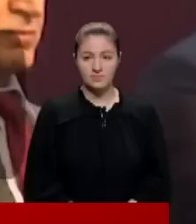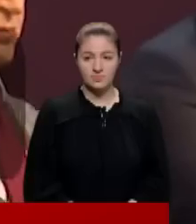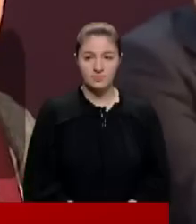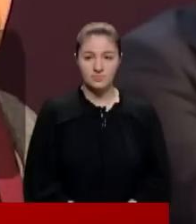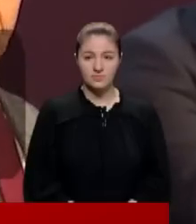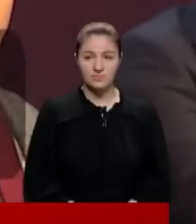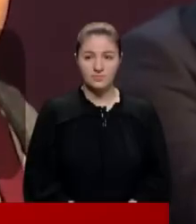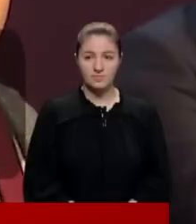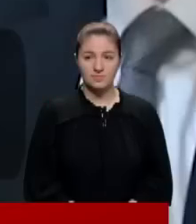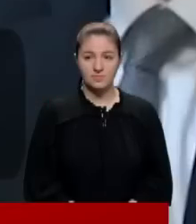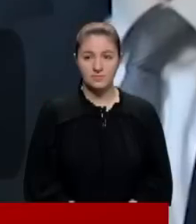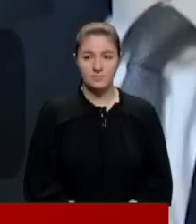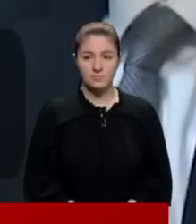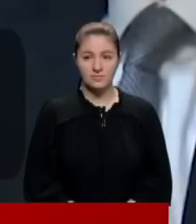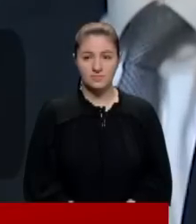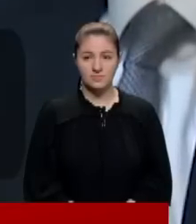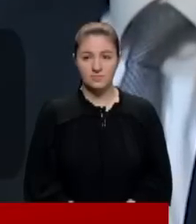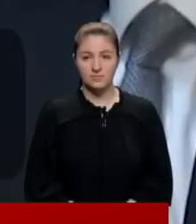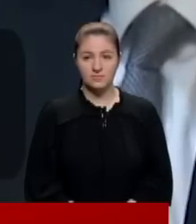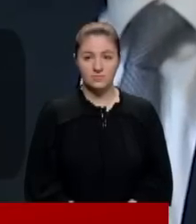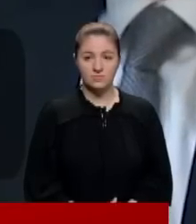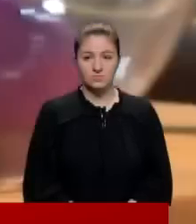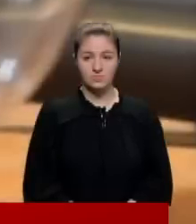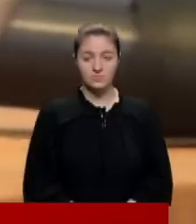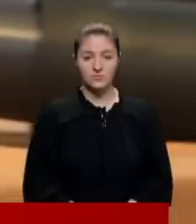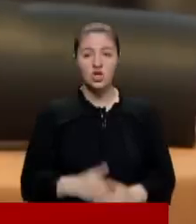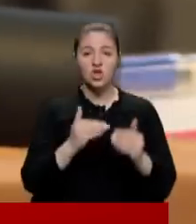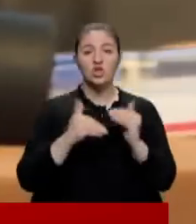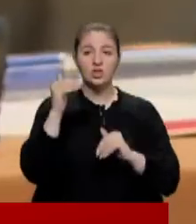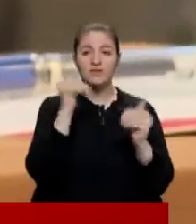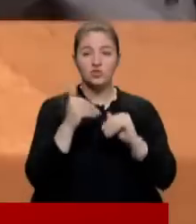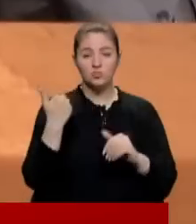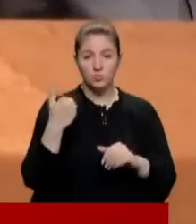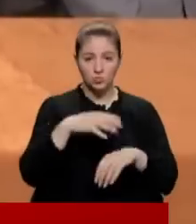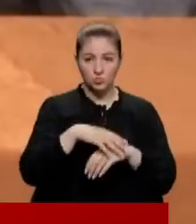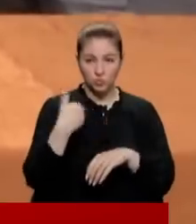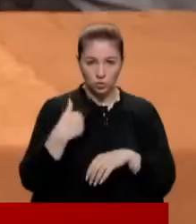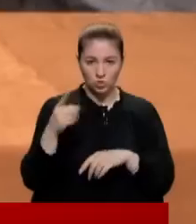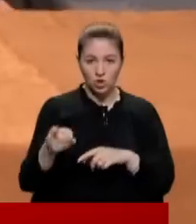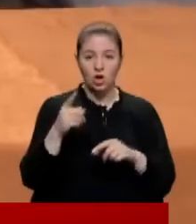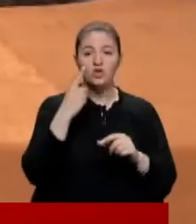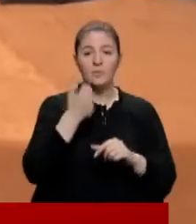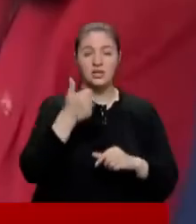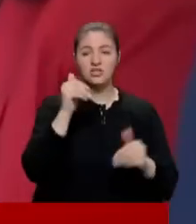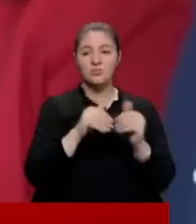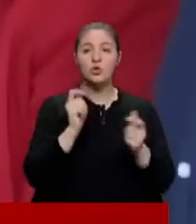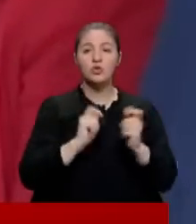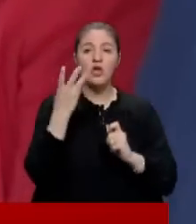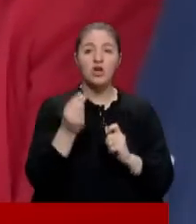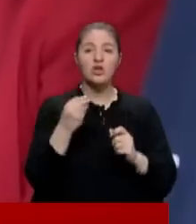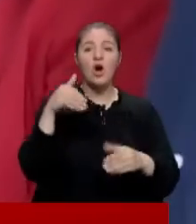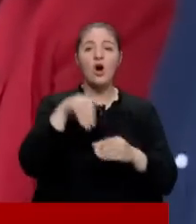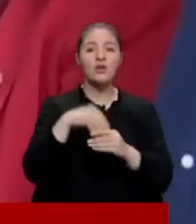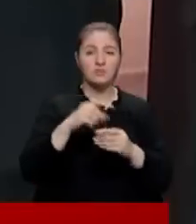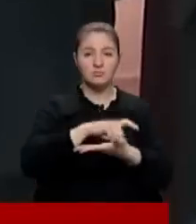Kemal Kılıçdaroğlu Yüksek Seçim Kurulu 14 Mayıs'ta Cumhurbaşkanlığı seçiminde kullanılacak